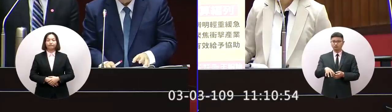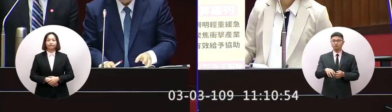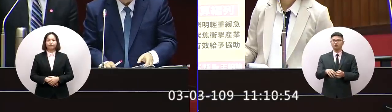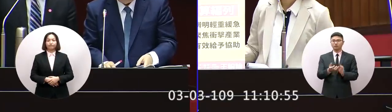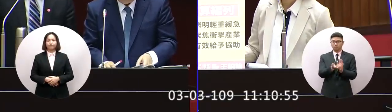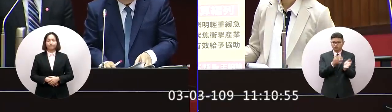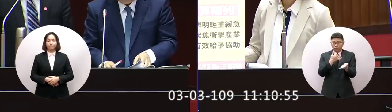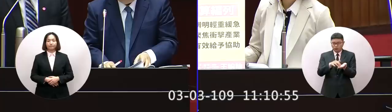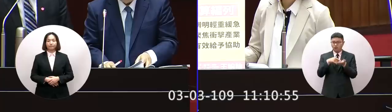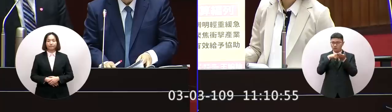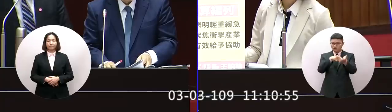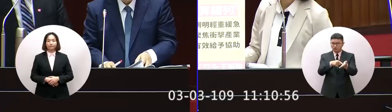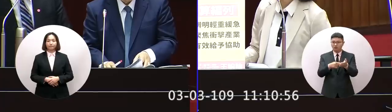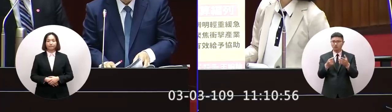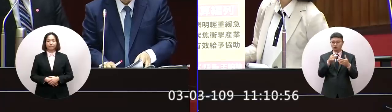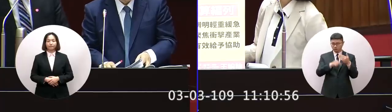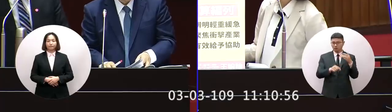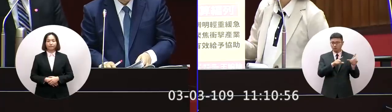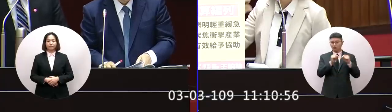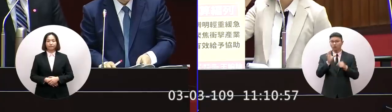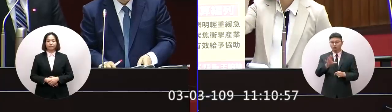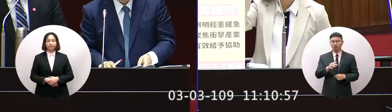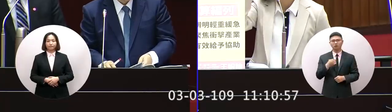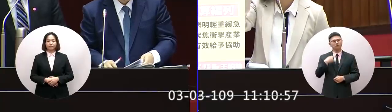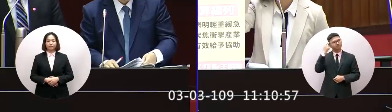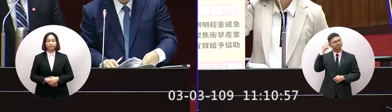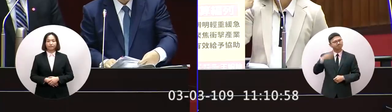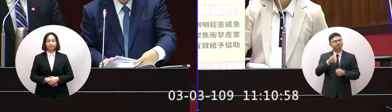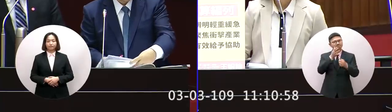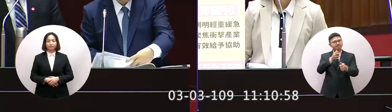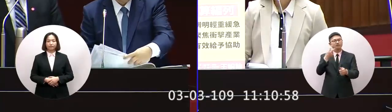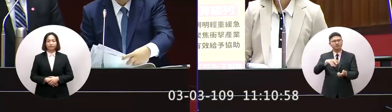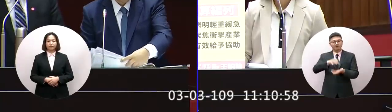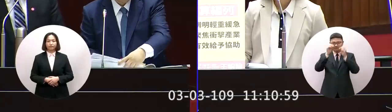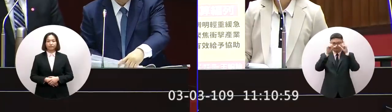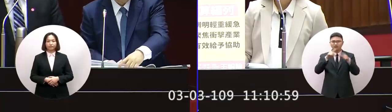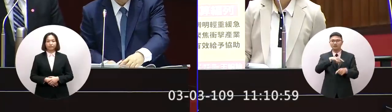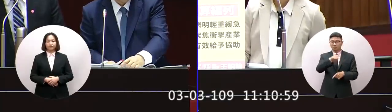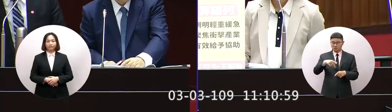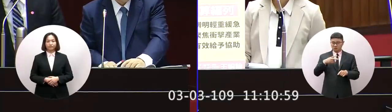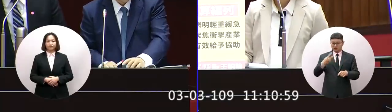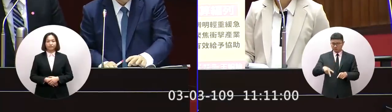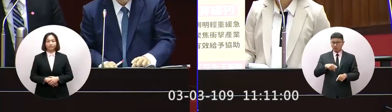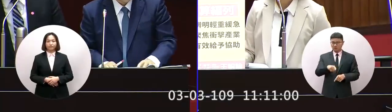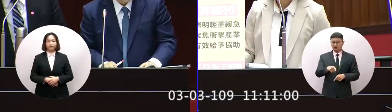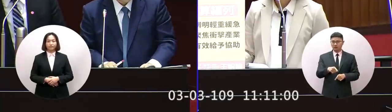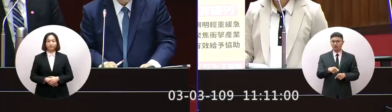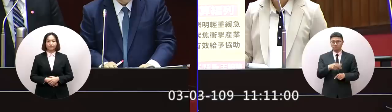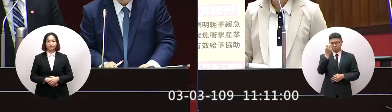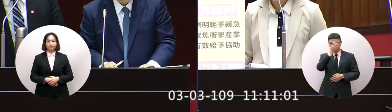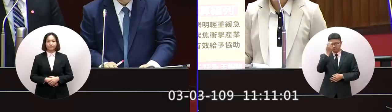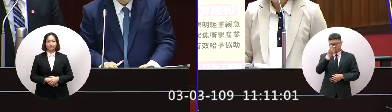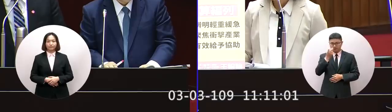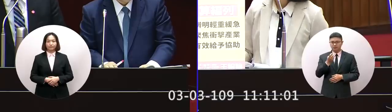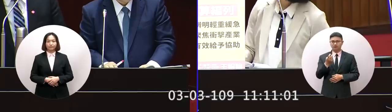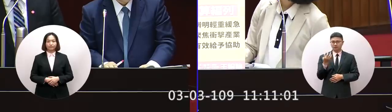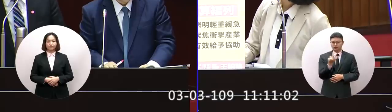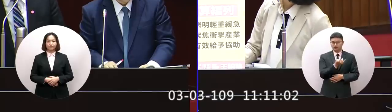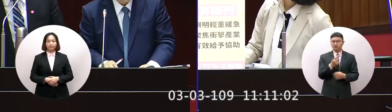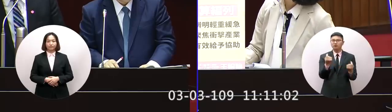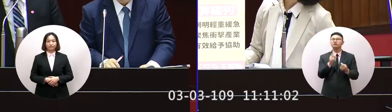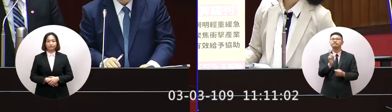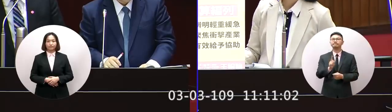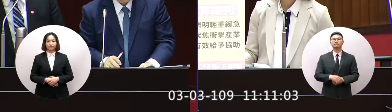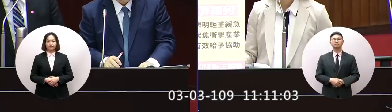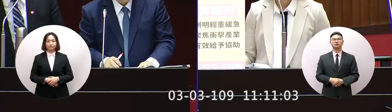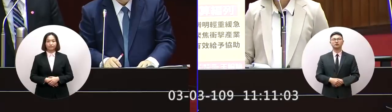则。对，那我们其实有看到几个部分，想要再确认或是说提醒我们能不能再更审慎的来检视这几个部分。比如